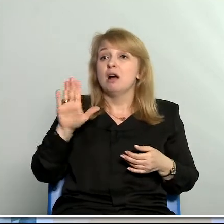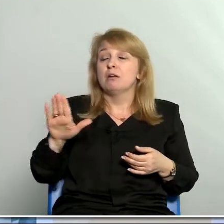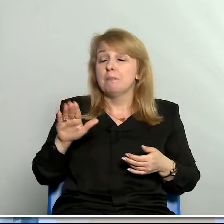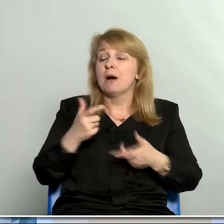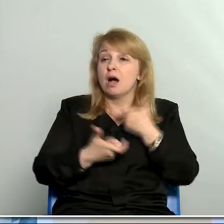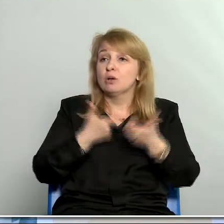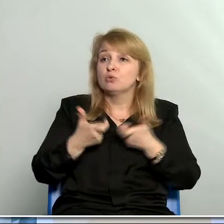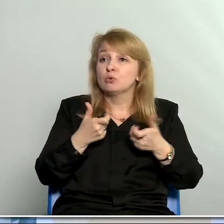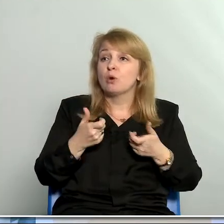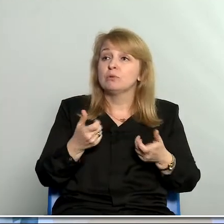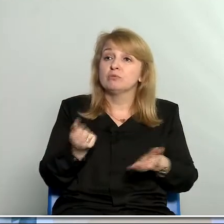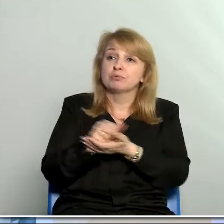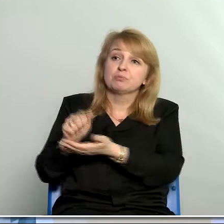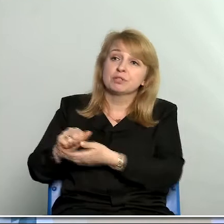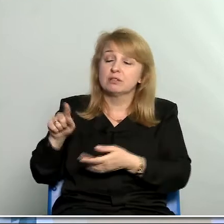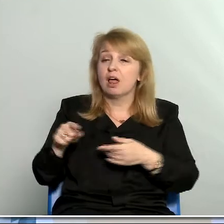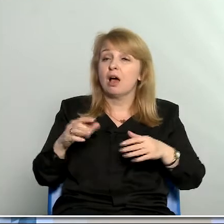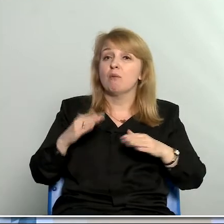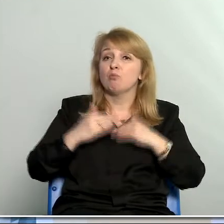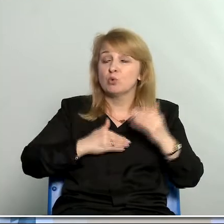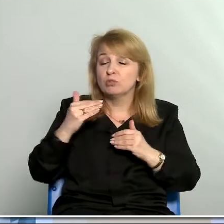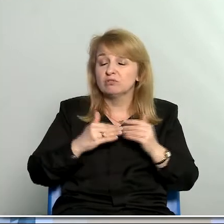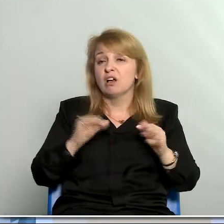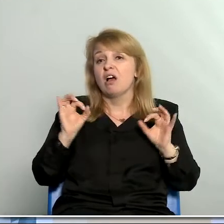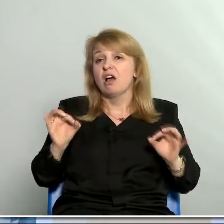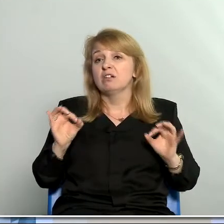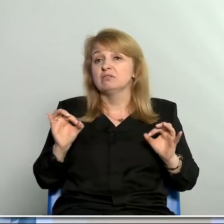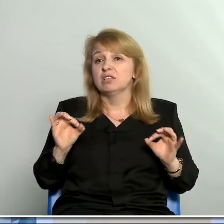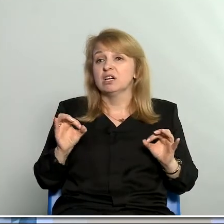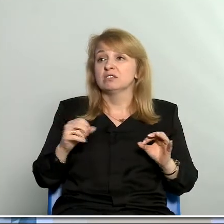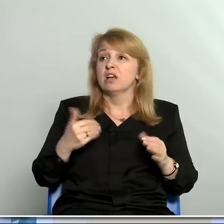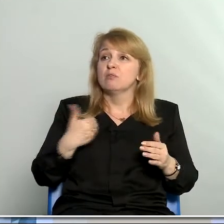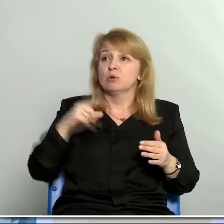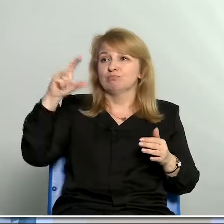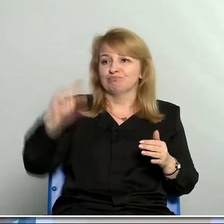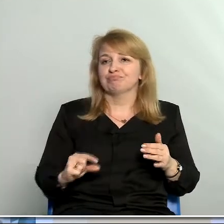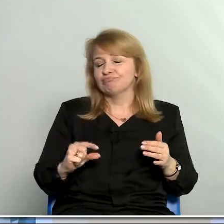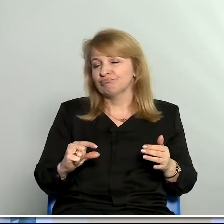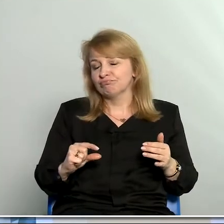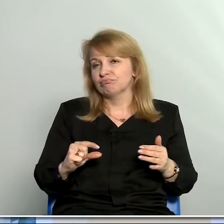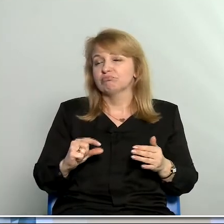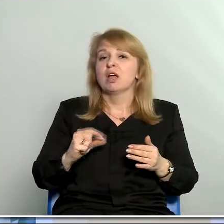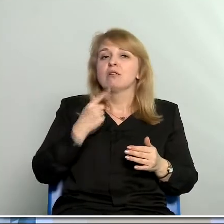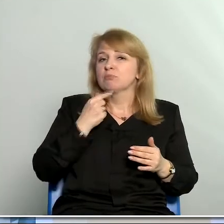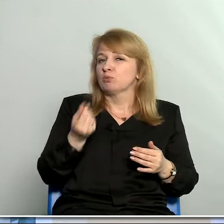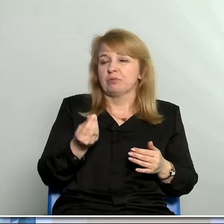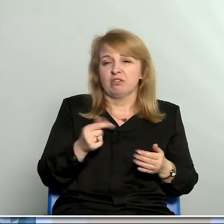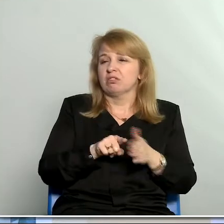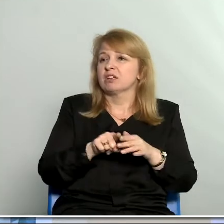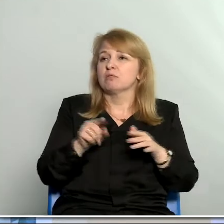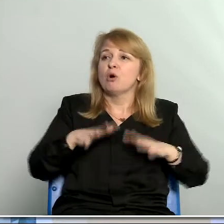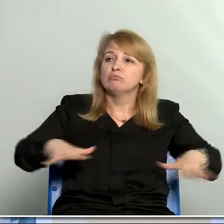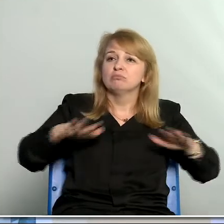robić inwestycje, inwestować w kubaturę, niestety zostało to bardzo ograniczone, także np. w instytucjach otoczenia biznesu.